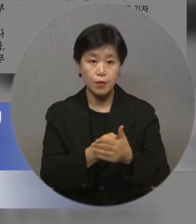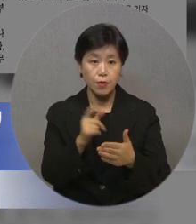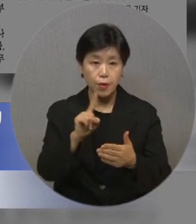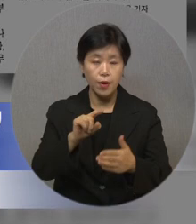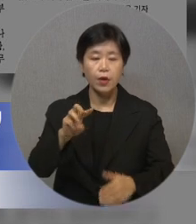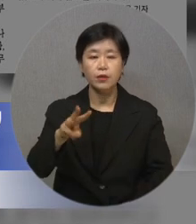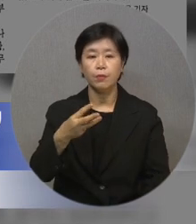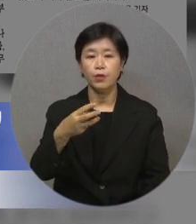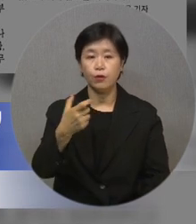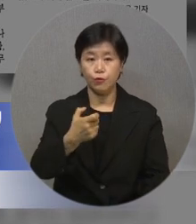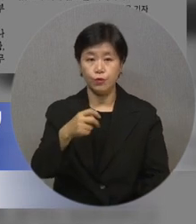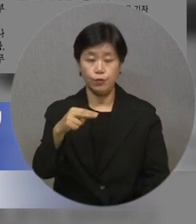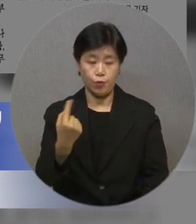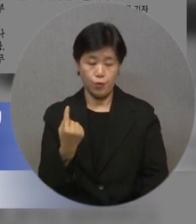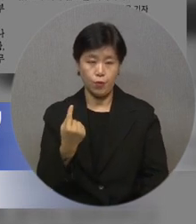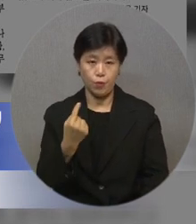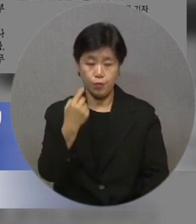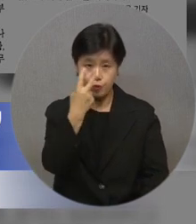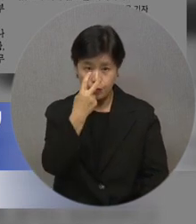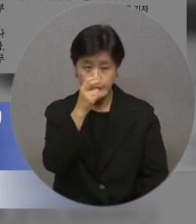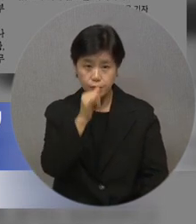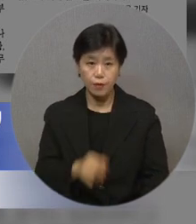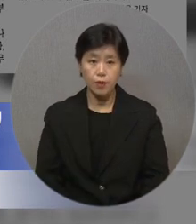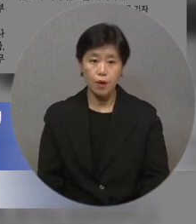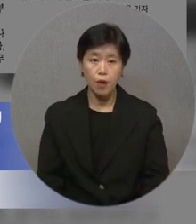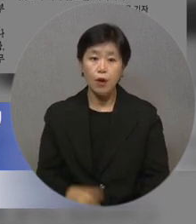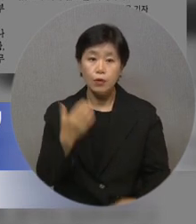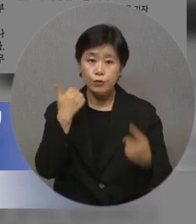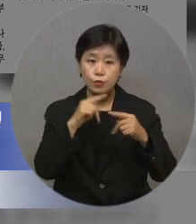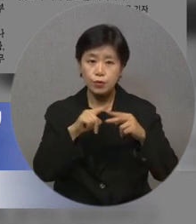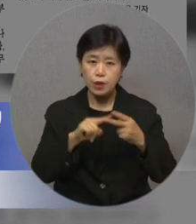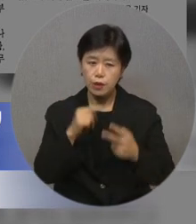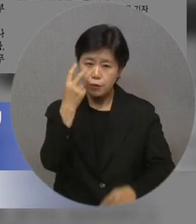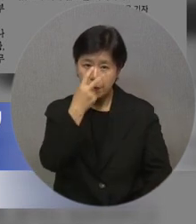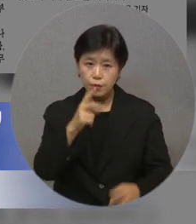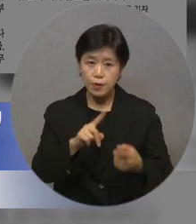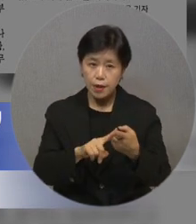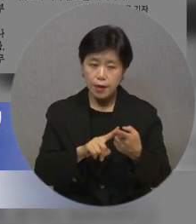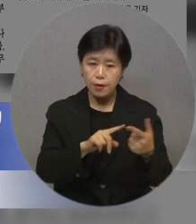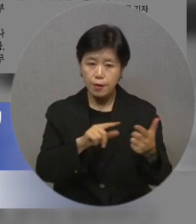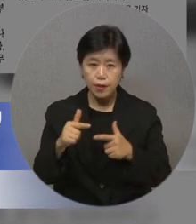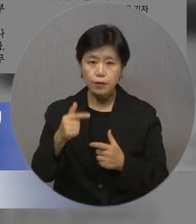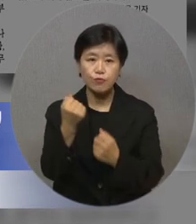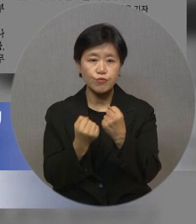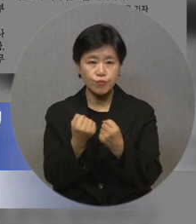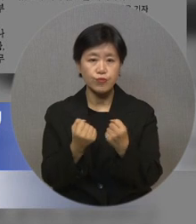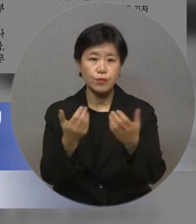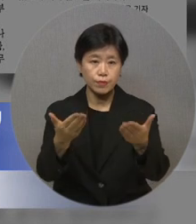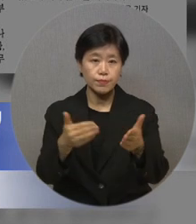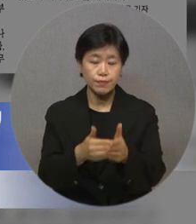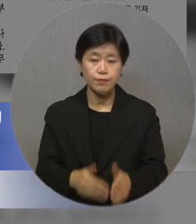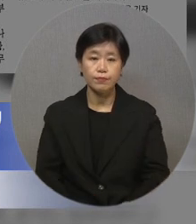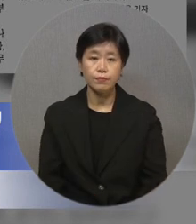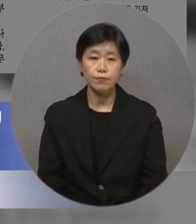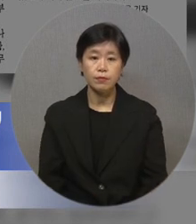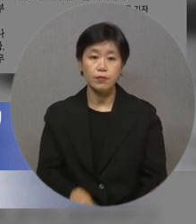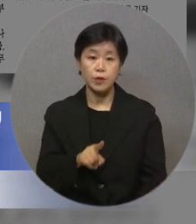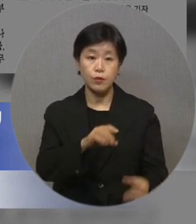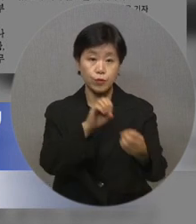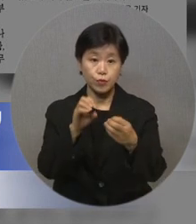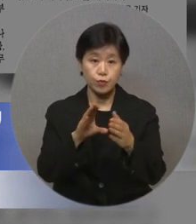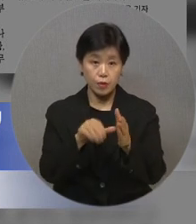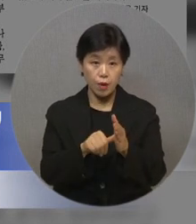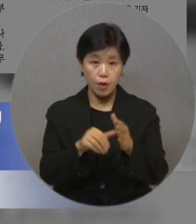돌봄이라는 누구나 돌봄에 대한 비정과 정책에 대해 설명했습니다 이날 마손 토크에서는